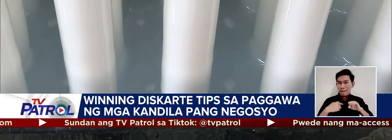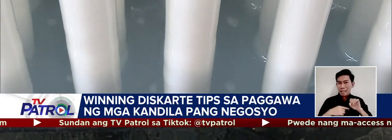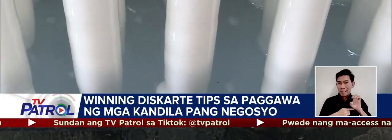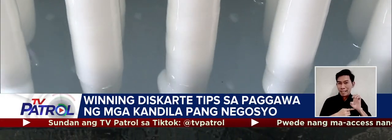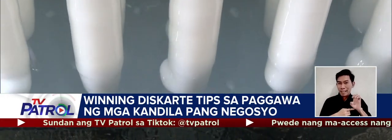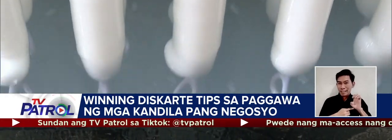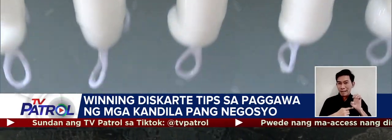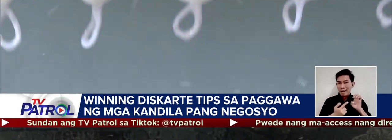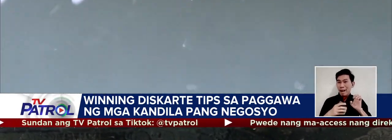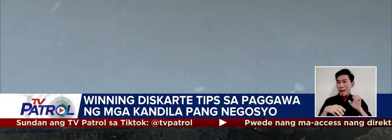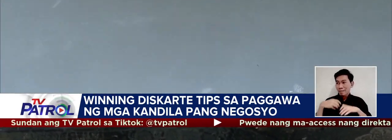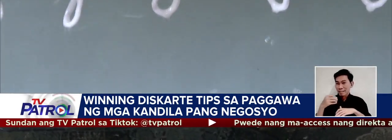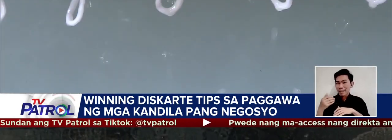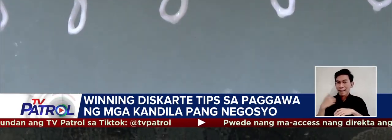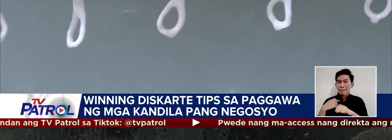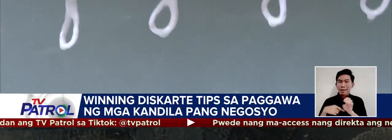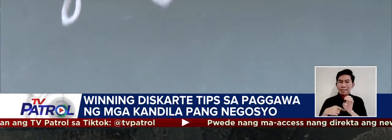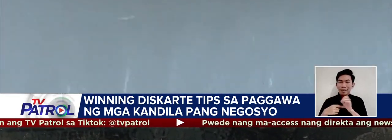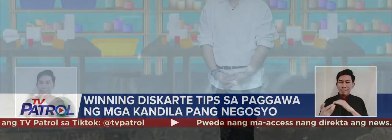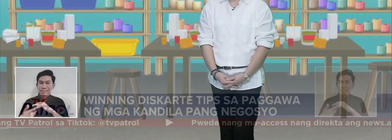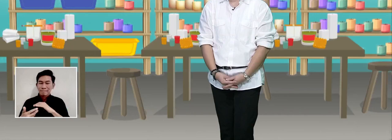labas.